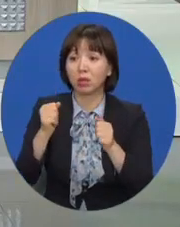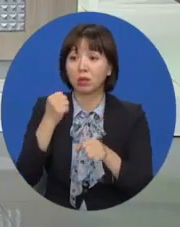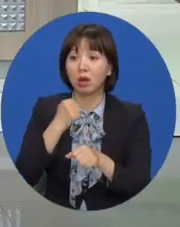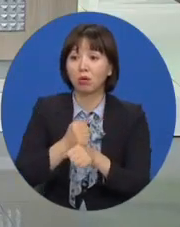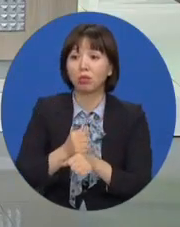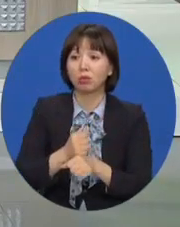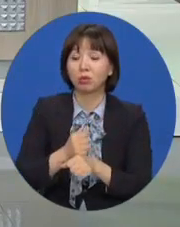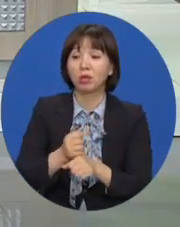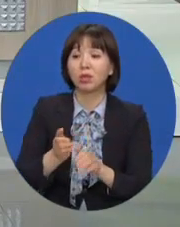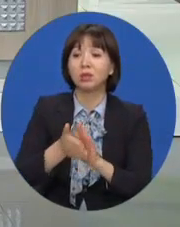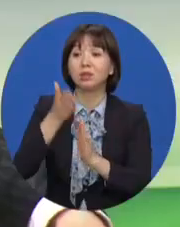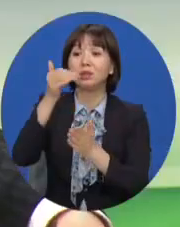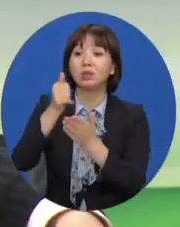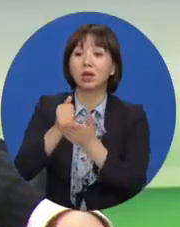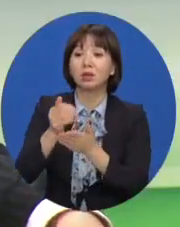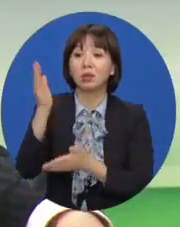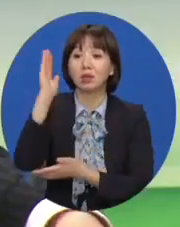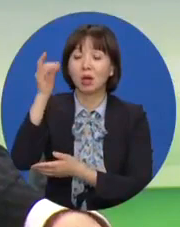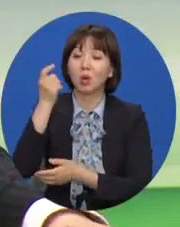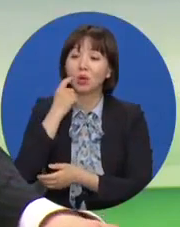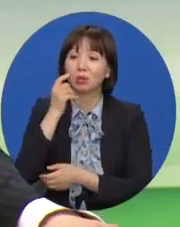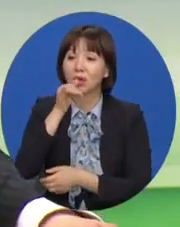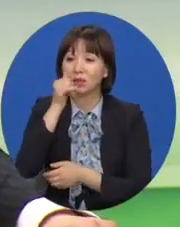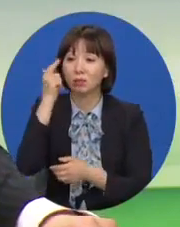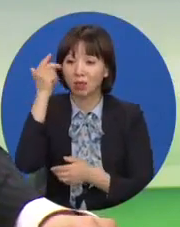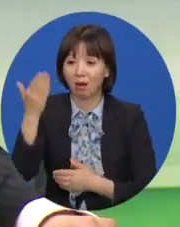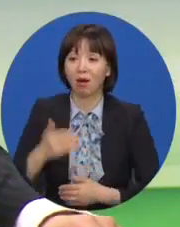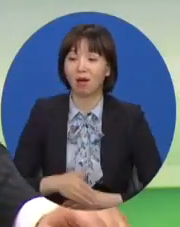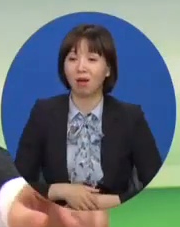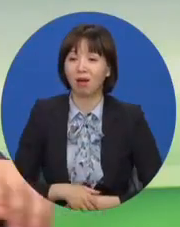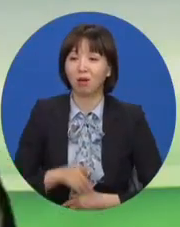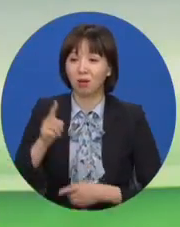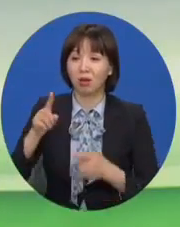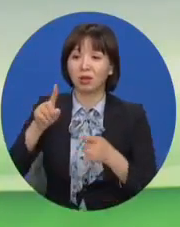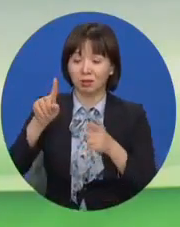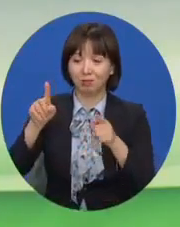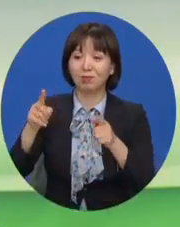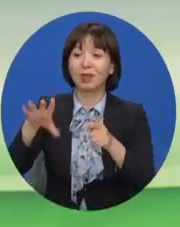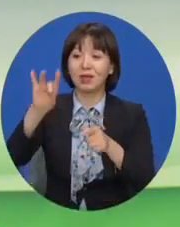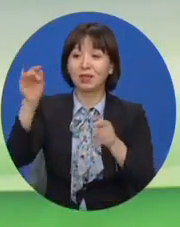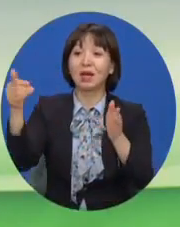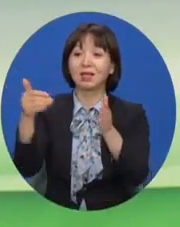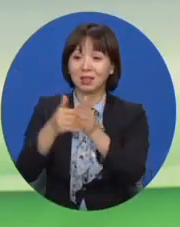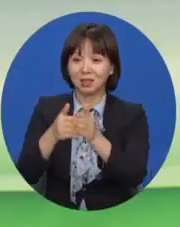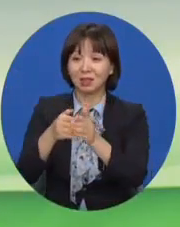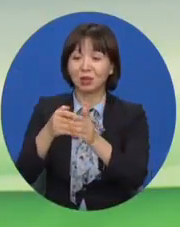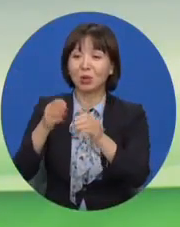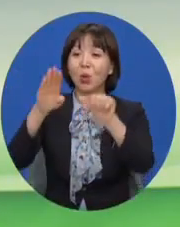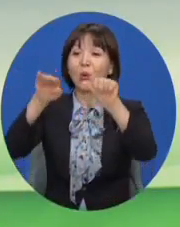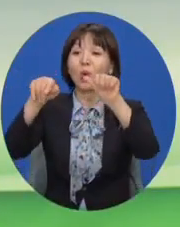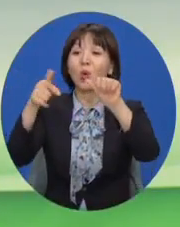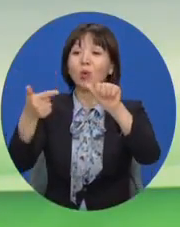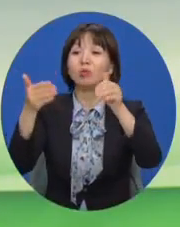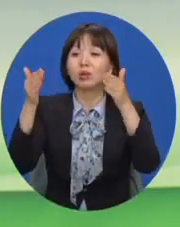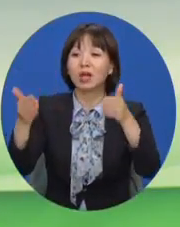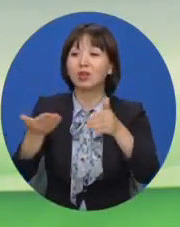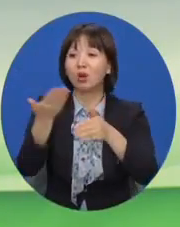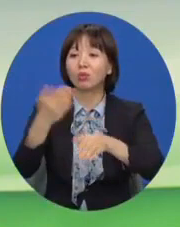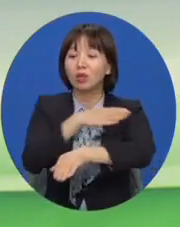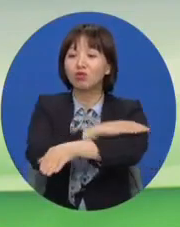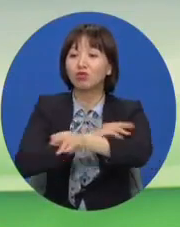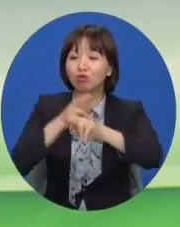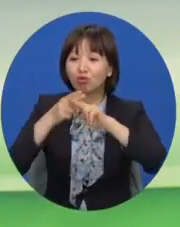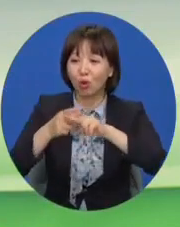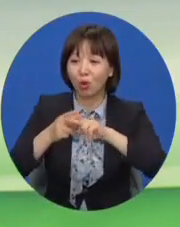이런 자리에서 공정에 대해서 일단 거짓말을 합니다. 그에 대한 말씀은 여기까지 듣도록 하겠습니다. 제가 앞서 5분 동안 여러분께 주도권 토론 시간을